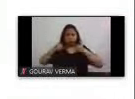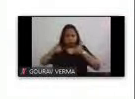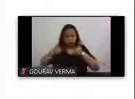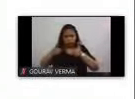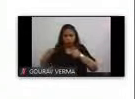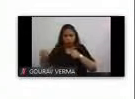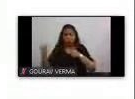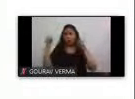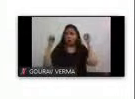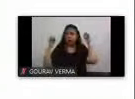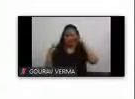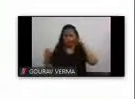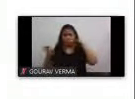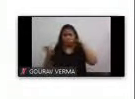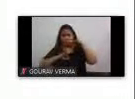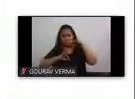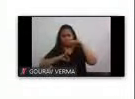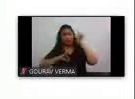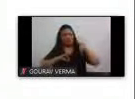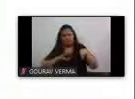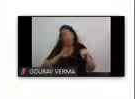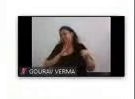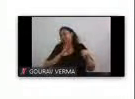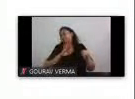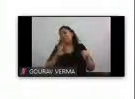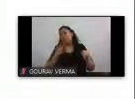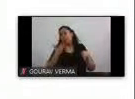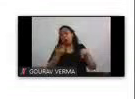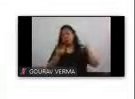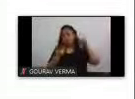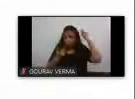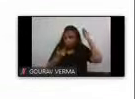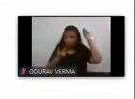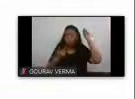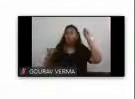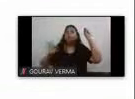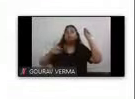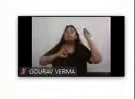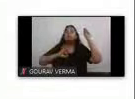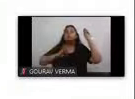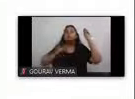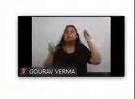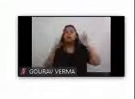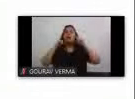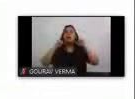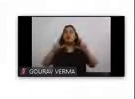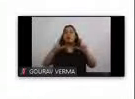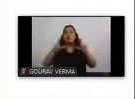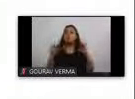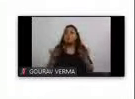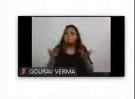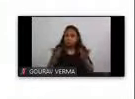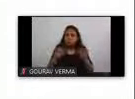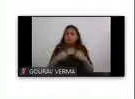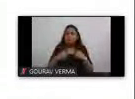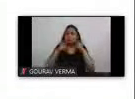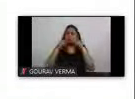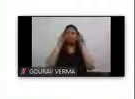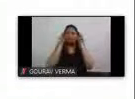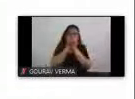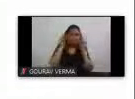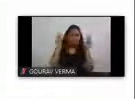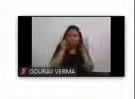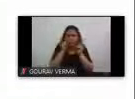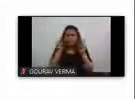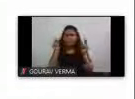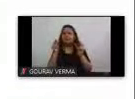हैं क्या नहीं, light on करते हो तो whether child is looking or नहीं, eye movement and position, आंख का movement है, eye का